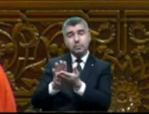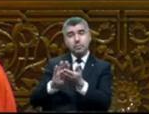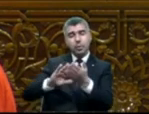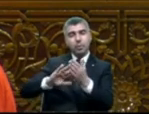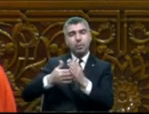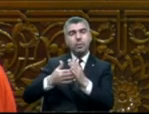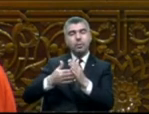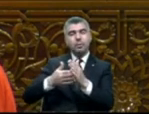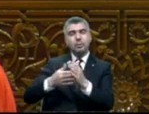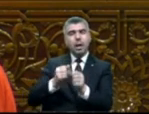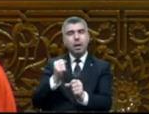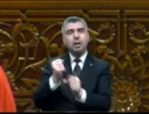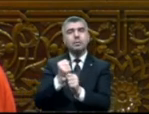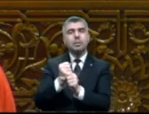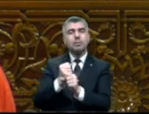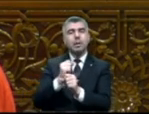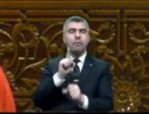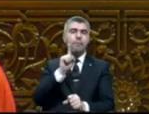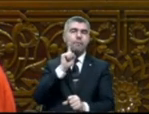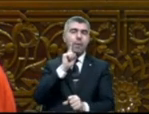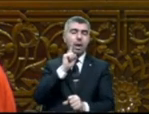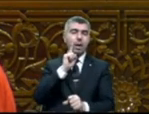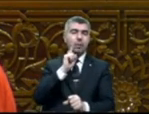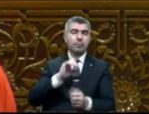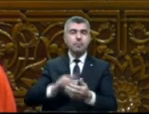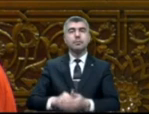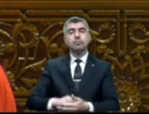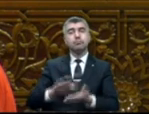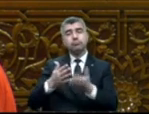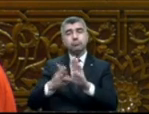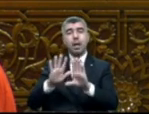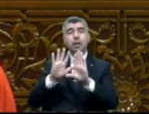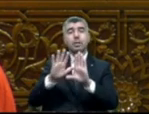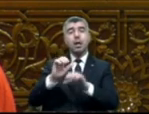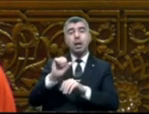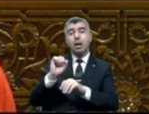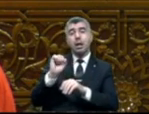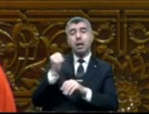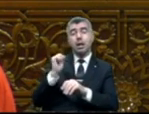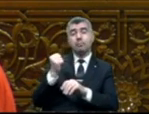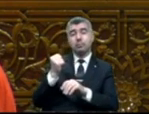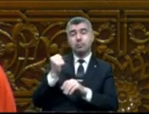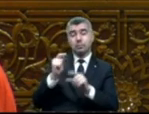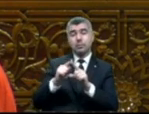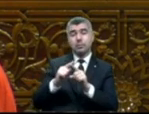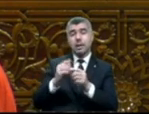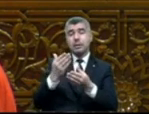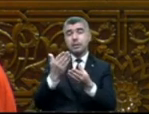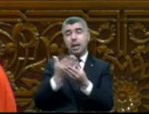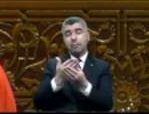جميع العاملات فيه وهم نساء، قضينا 10 سنوات دون سبب